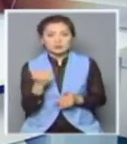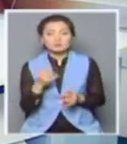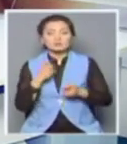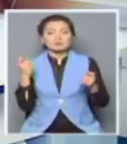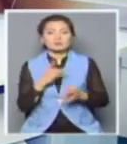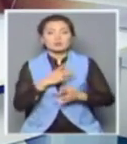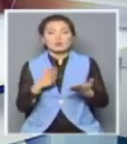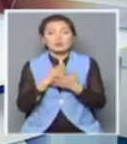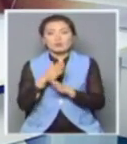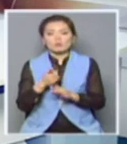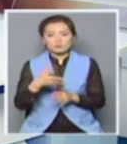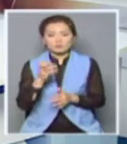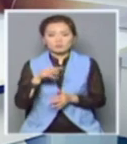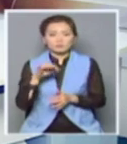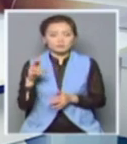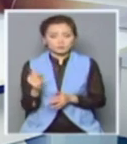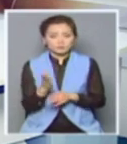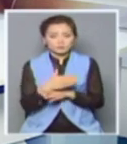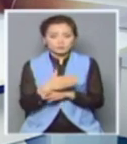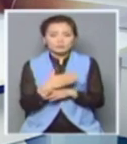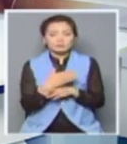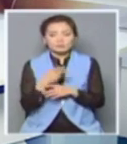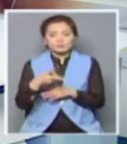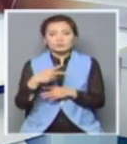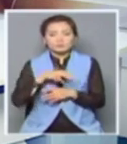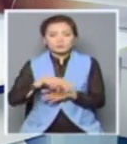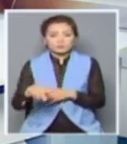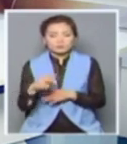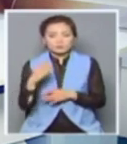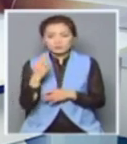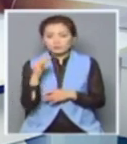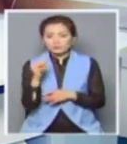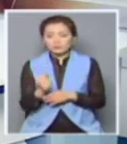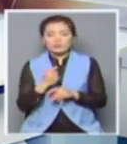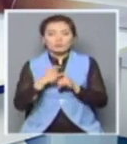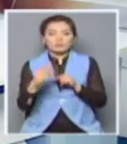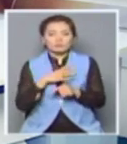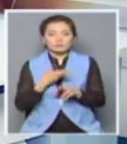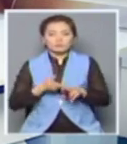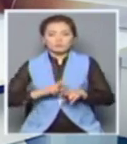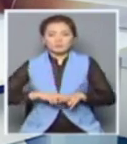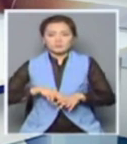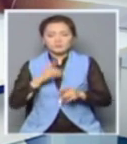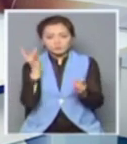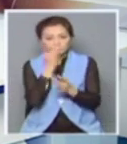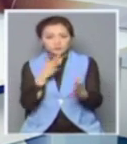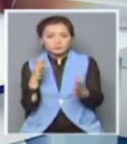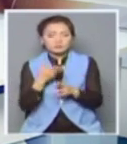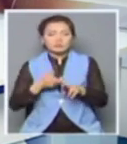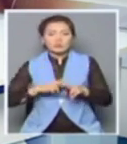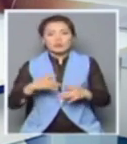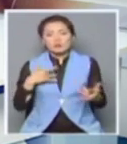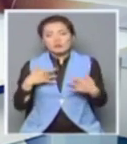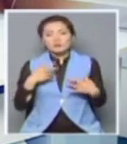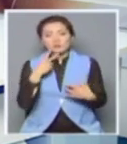Мереке қонақтарына 1,5 тоннаға жуық бауырсақ пен 2000 литрден астам көже ұсынылды. Сондай-ақ салт дәстүрді дәріптеген